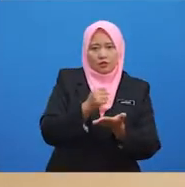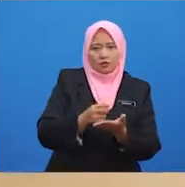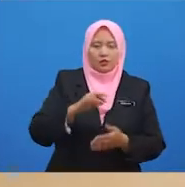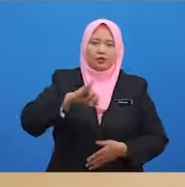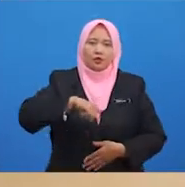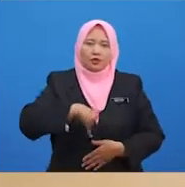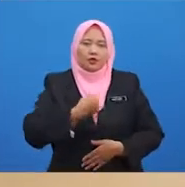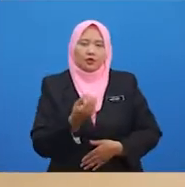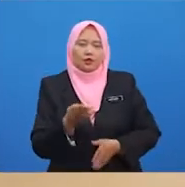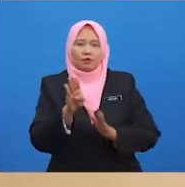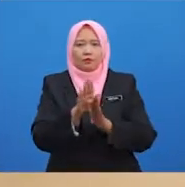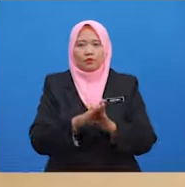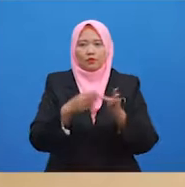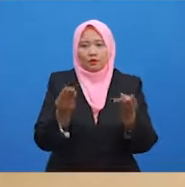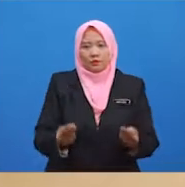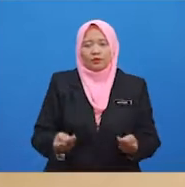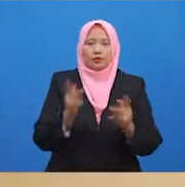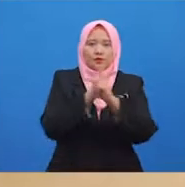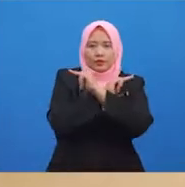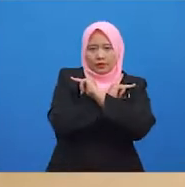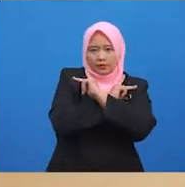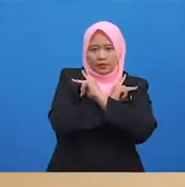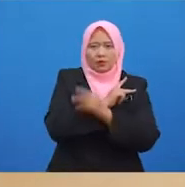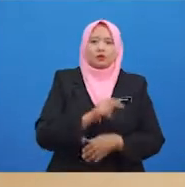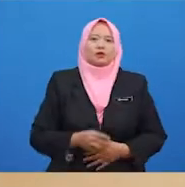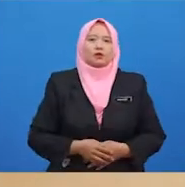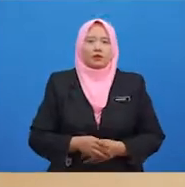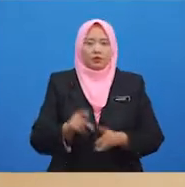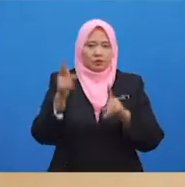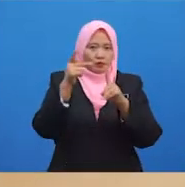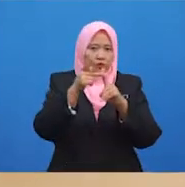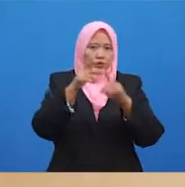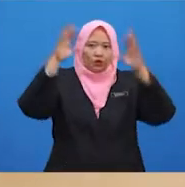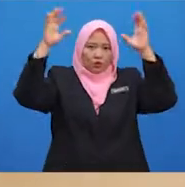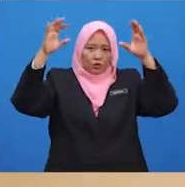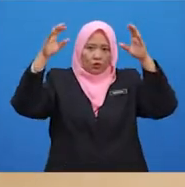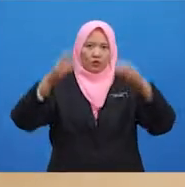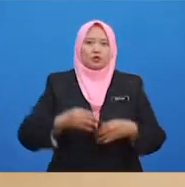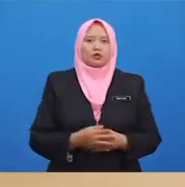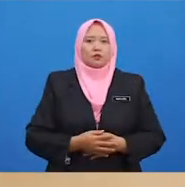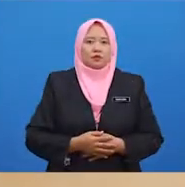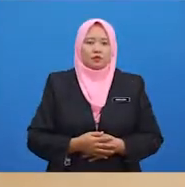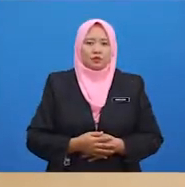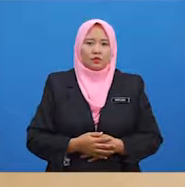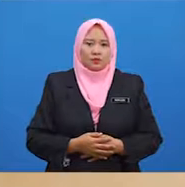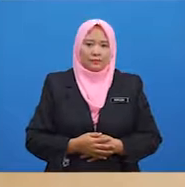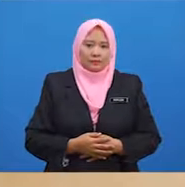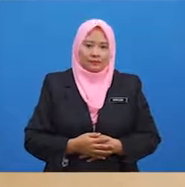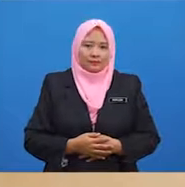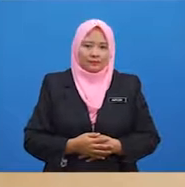kepada hujan yang membuatkannya merasa dingin dan mampu memadamkan api kemarahan.